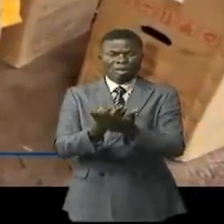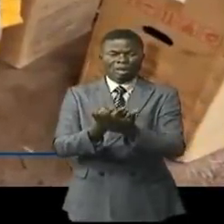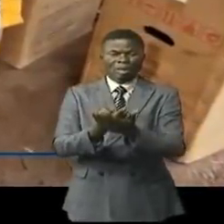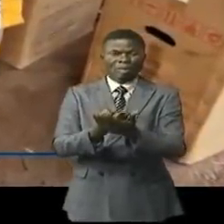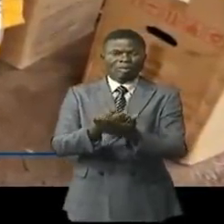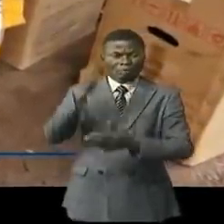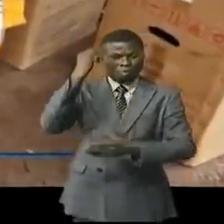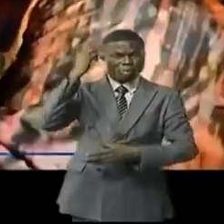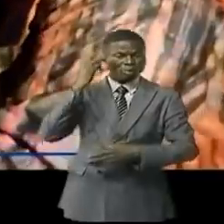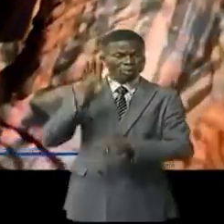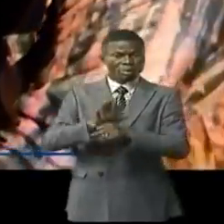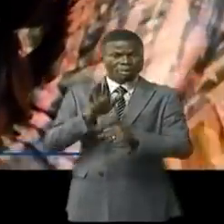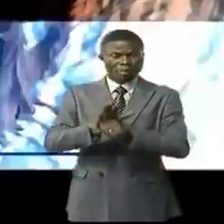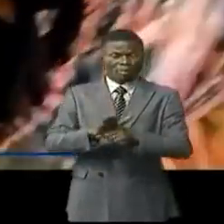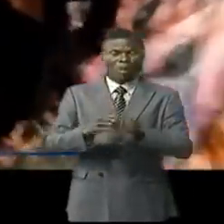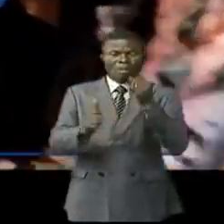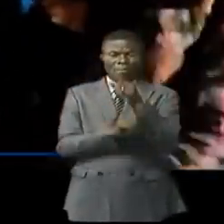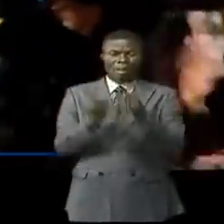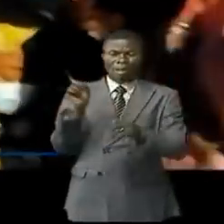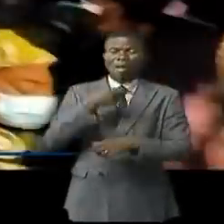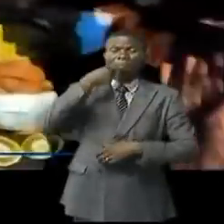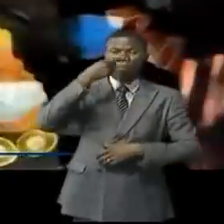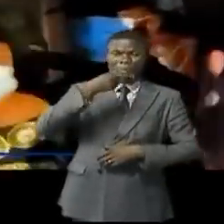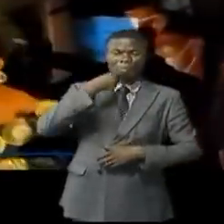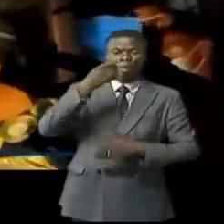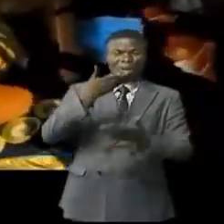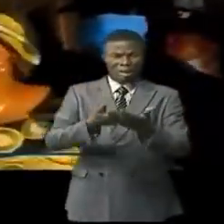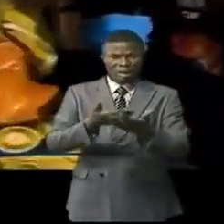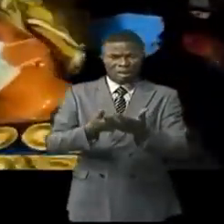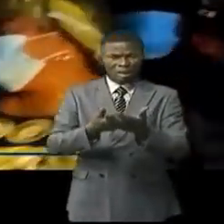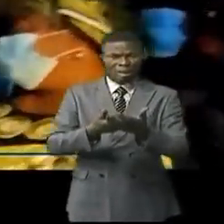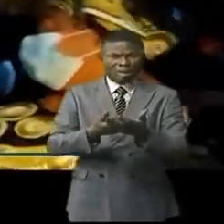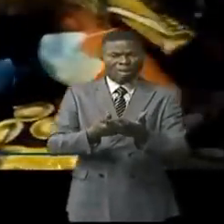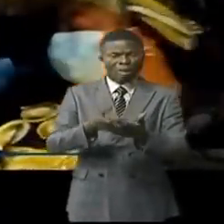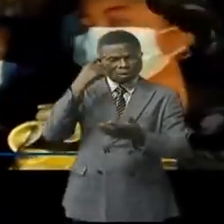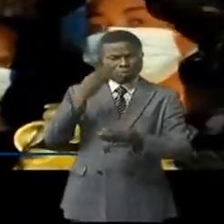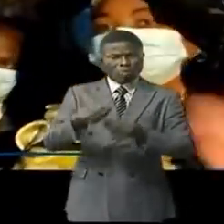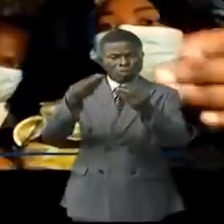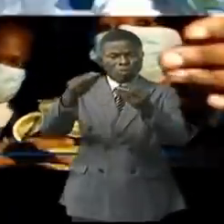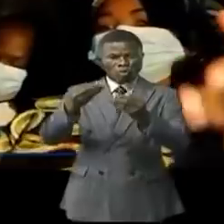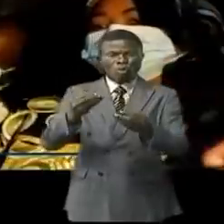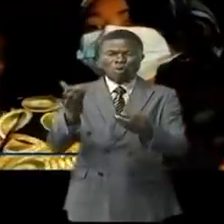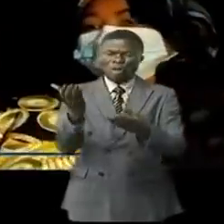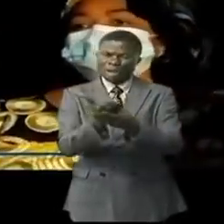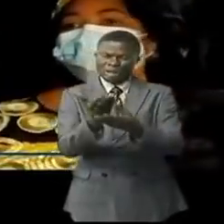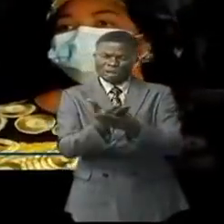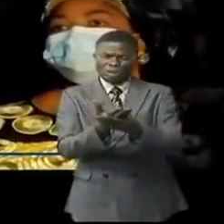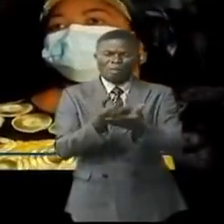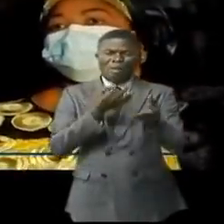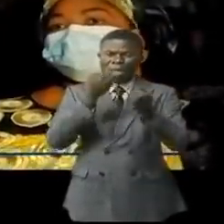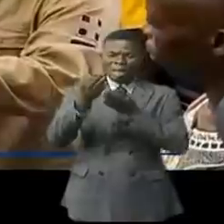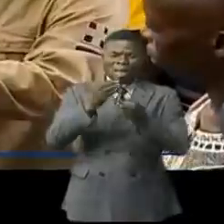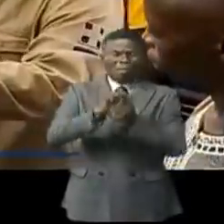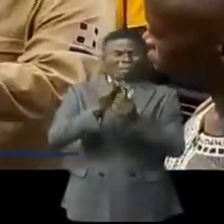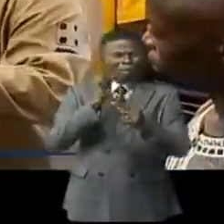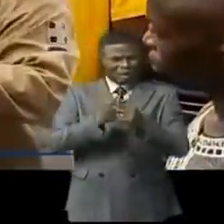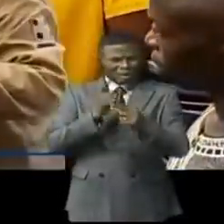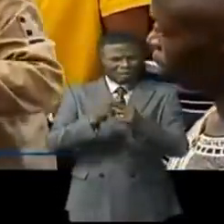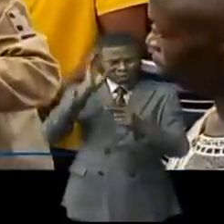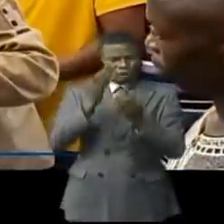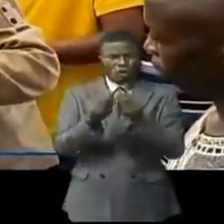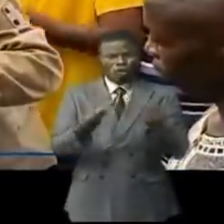Des différents interlocuteurs ont profité de l'occasion pour lui soumettre le cahier des charges dans lequel ils expriment leurs difficultés et